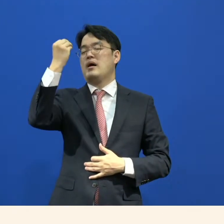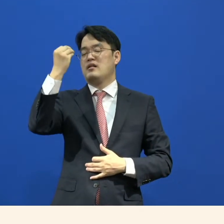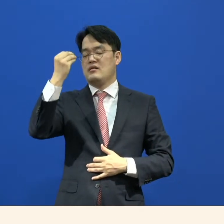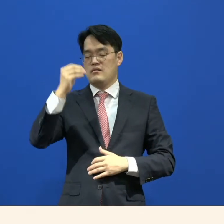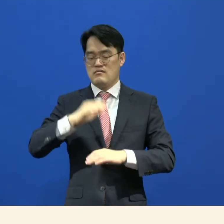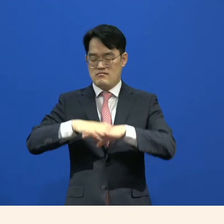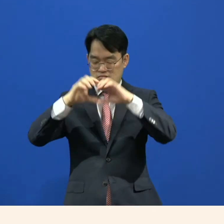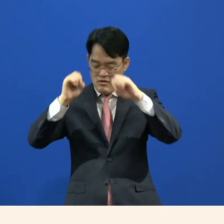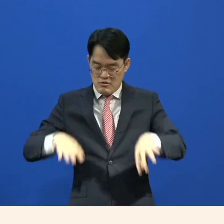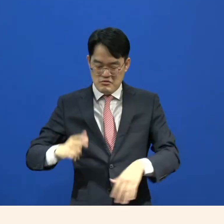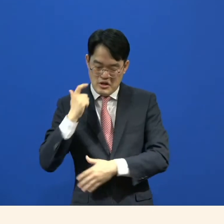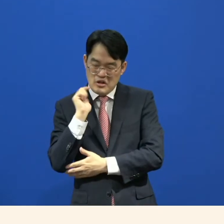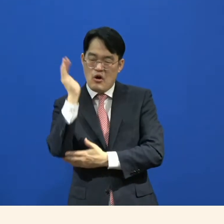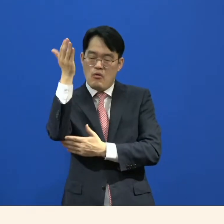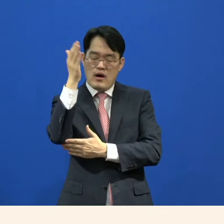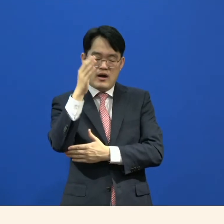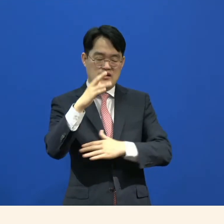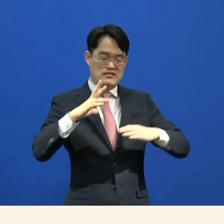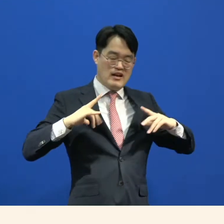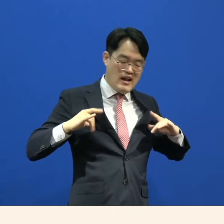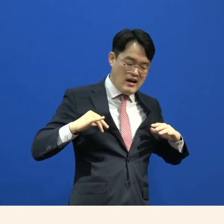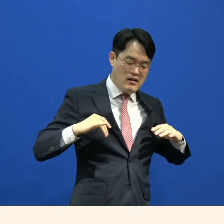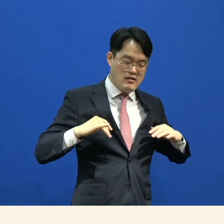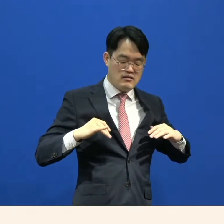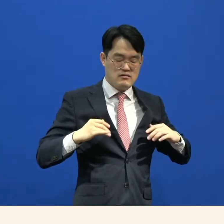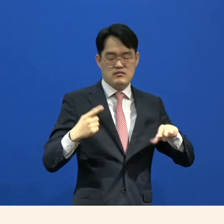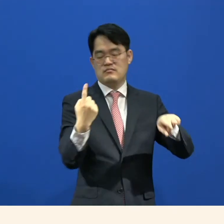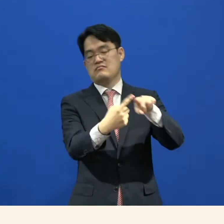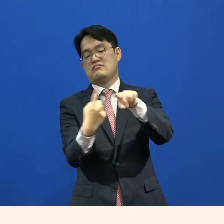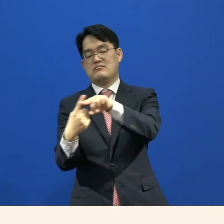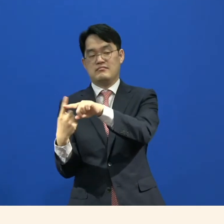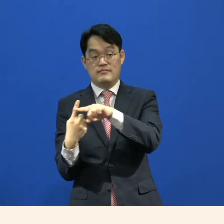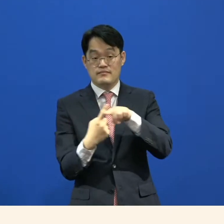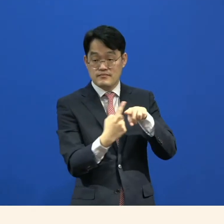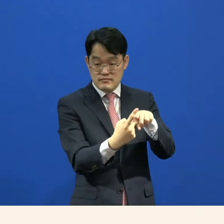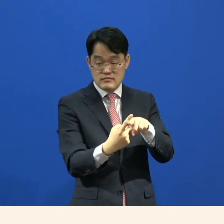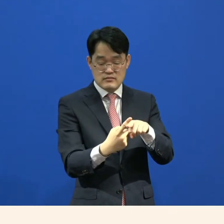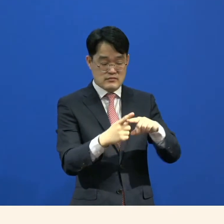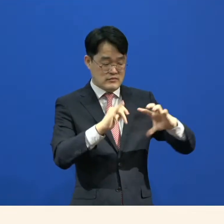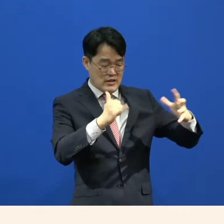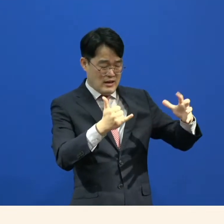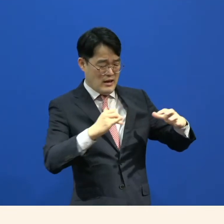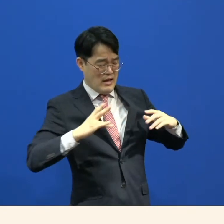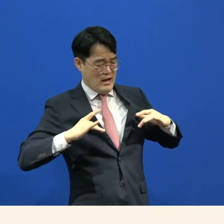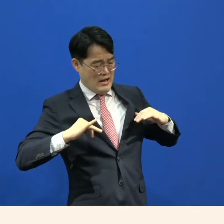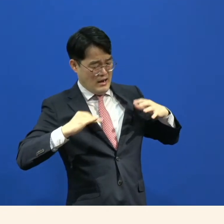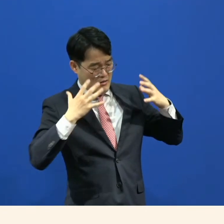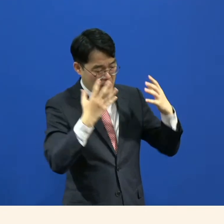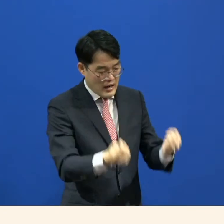세상은 온통 과시와 자랑으로 가득 차 있습니다. 자랑할 것이 없으면 우울해지는 거예요.